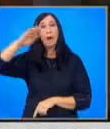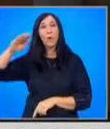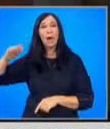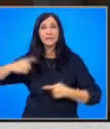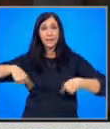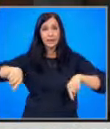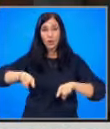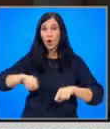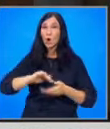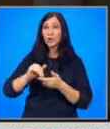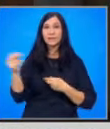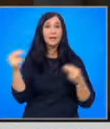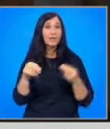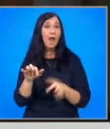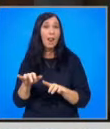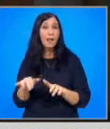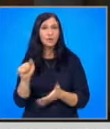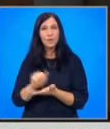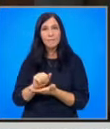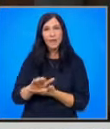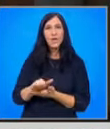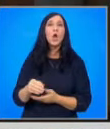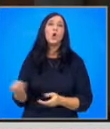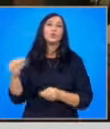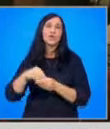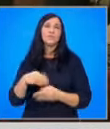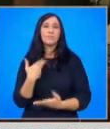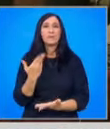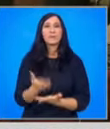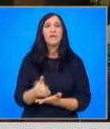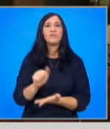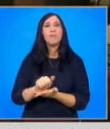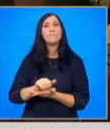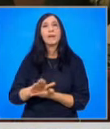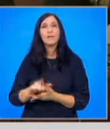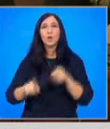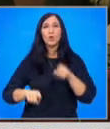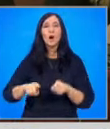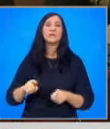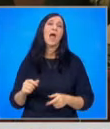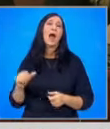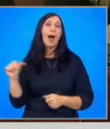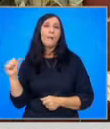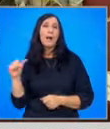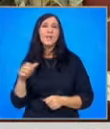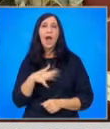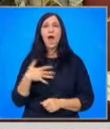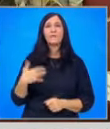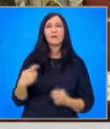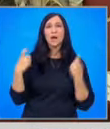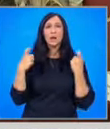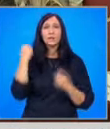регион. Организатор е Съвета за електронни медии. Участват представители на медийните регулатори от Албания, Хърватска, Гърция,